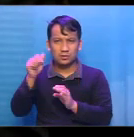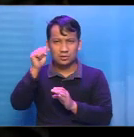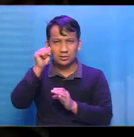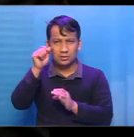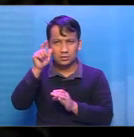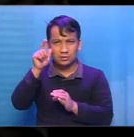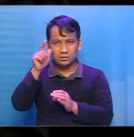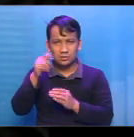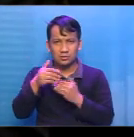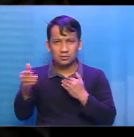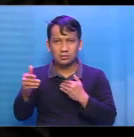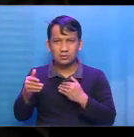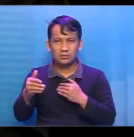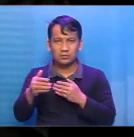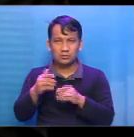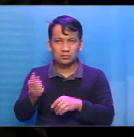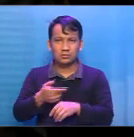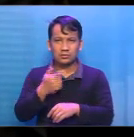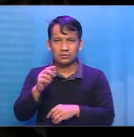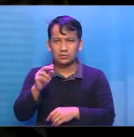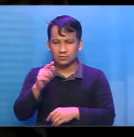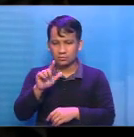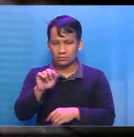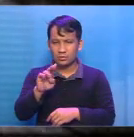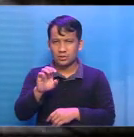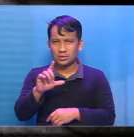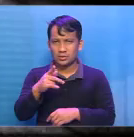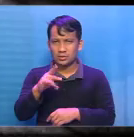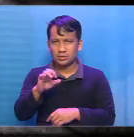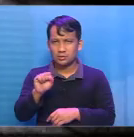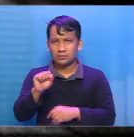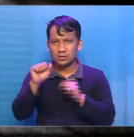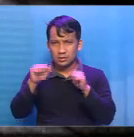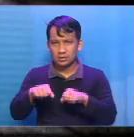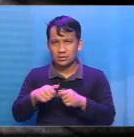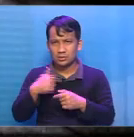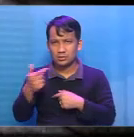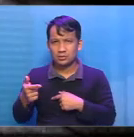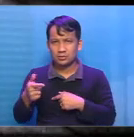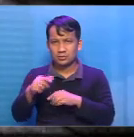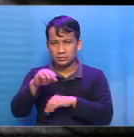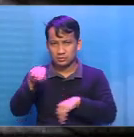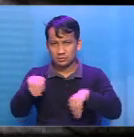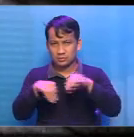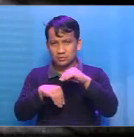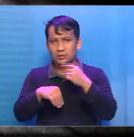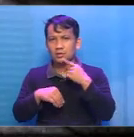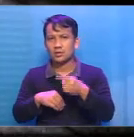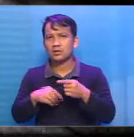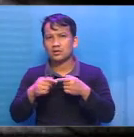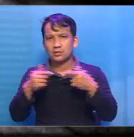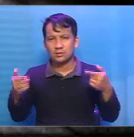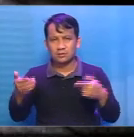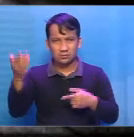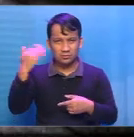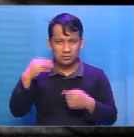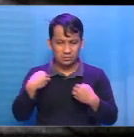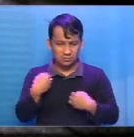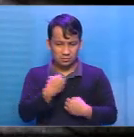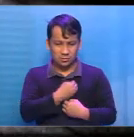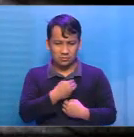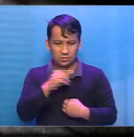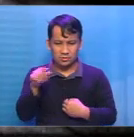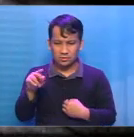Bongkayo Brigade na may nom de guerre na Luwalhati Carapali. Pero ito rin ang kabalintunaan. Bagamat dati na siyang membro ng